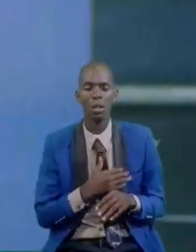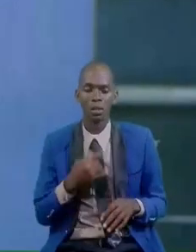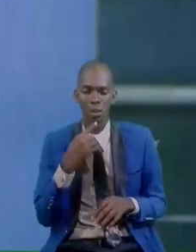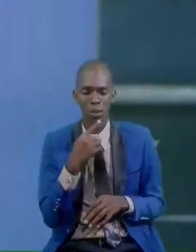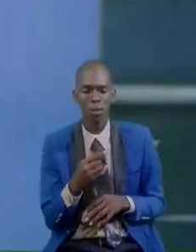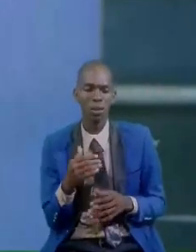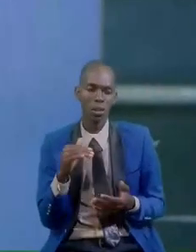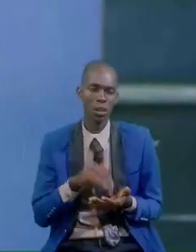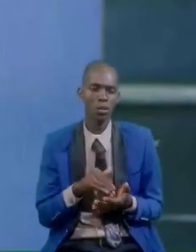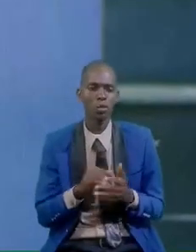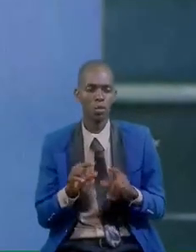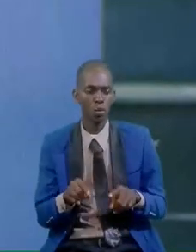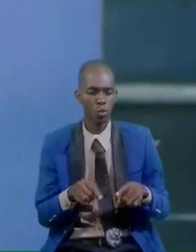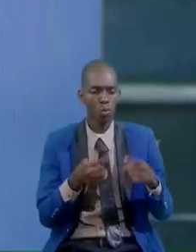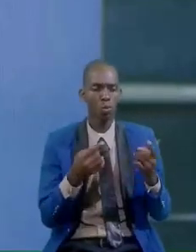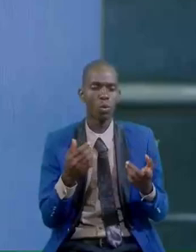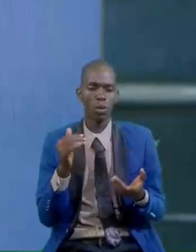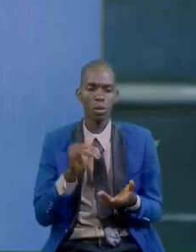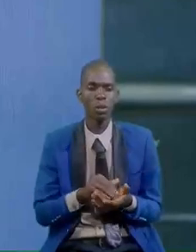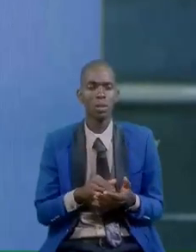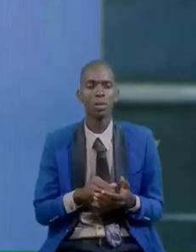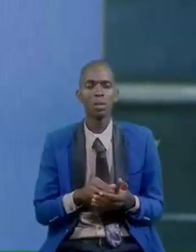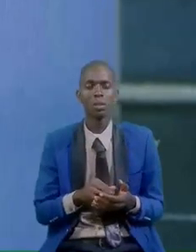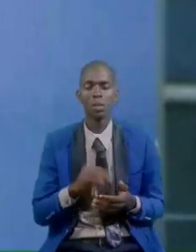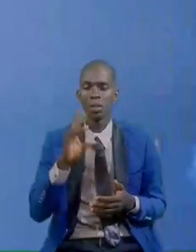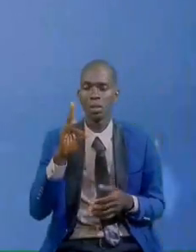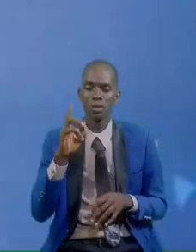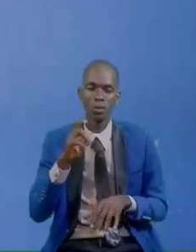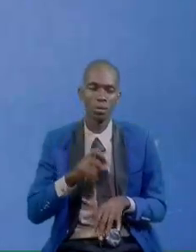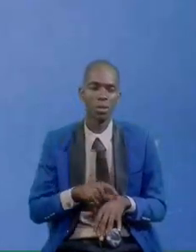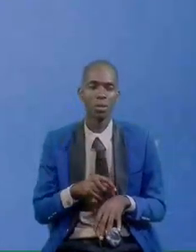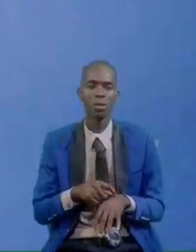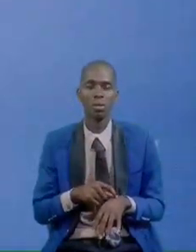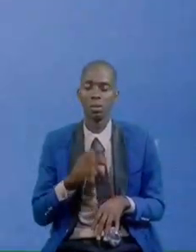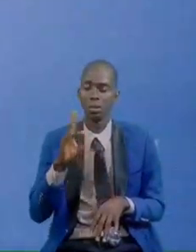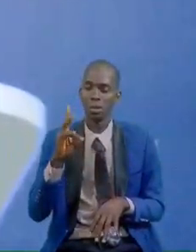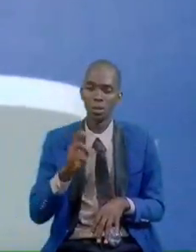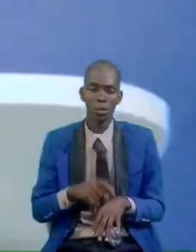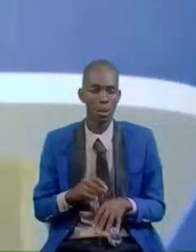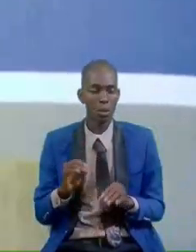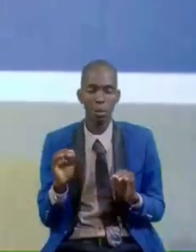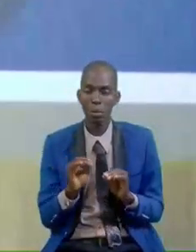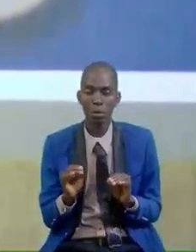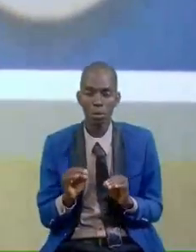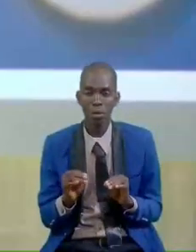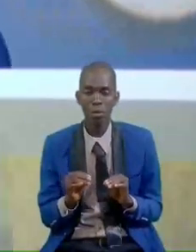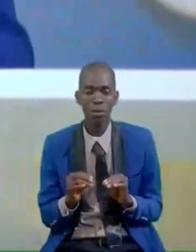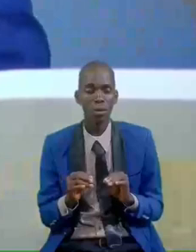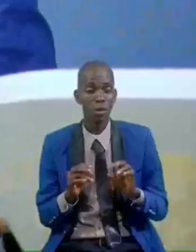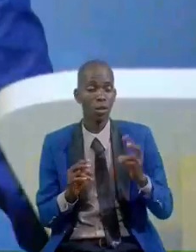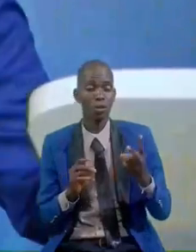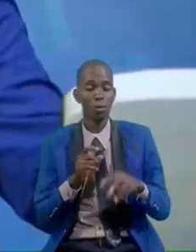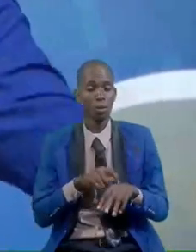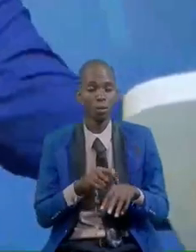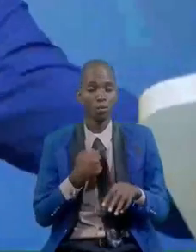il dit, monte encore, la deuxième, cette fois. Deuxième fois, rien. Troisième fois,